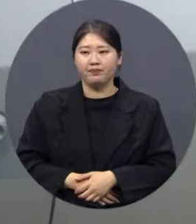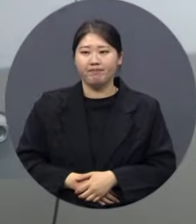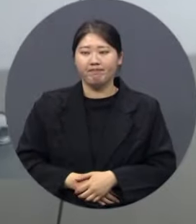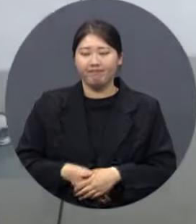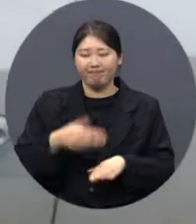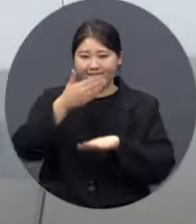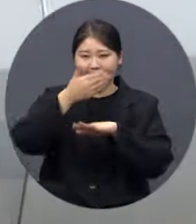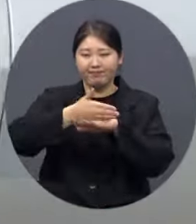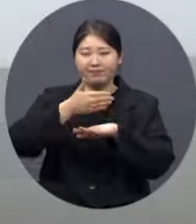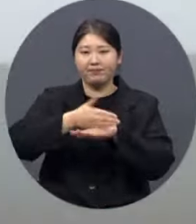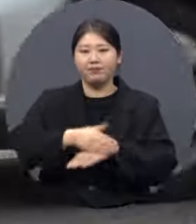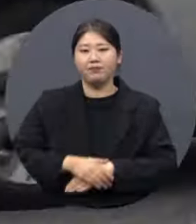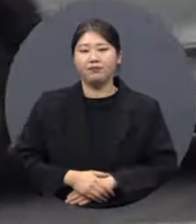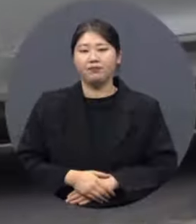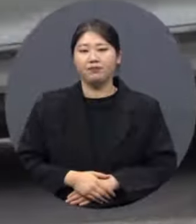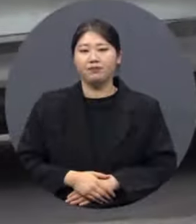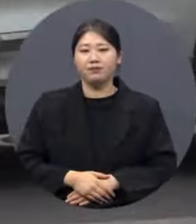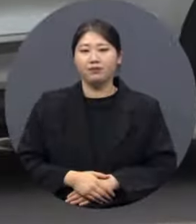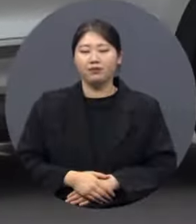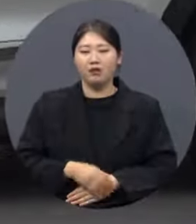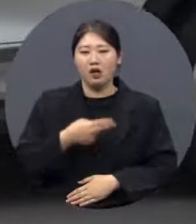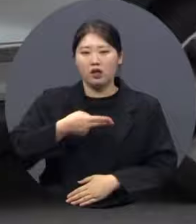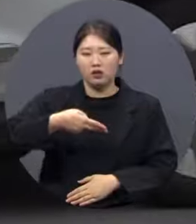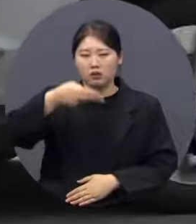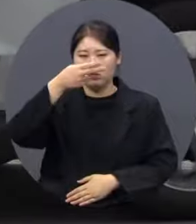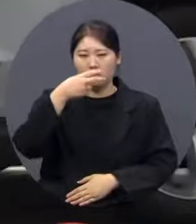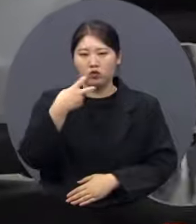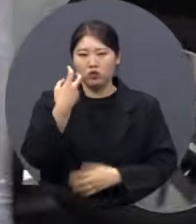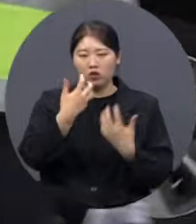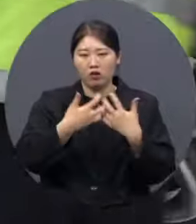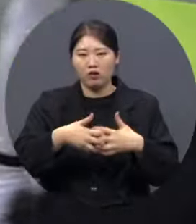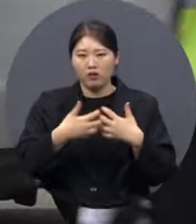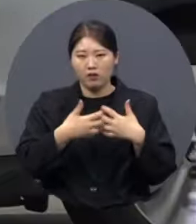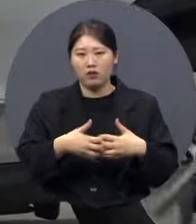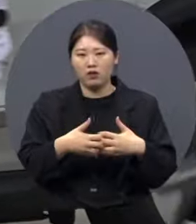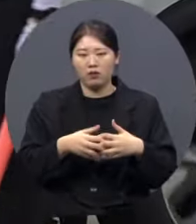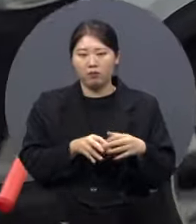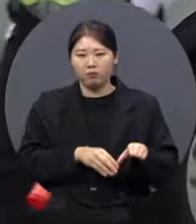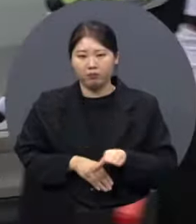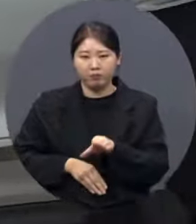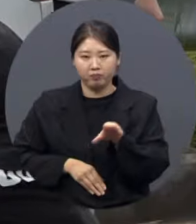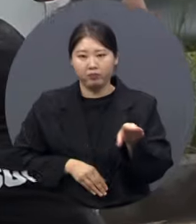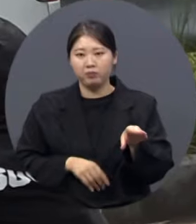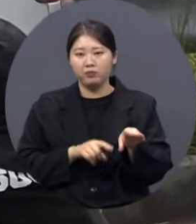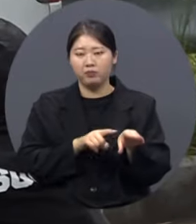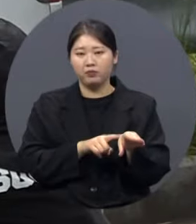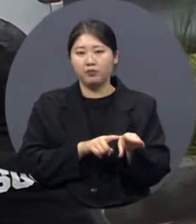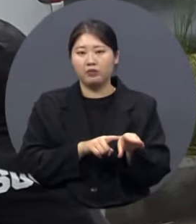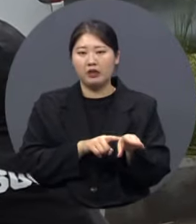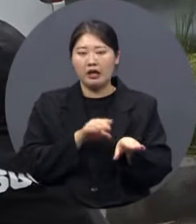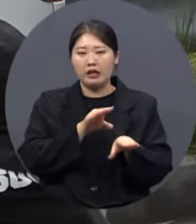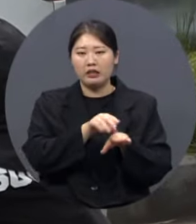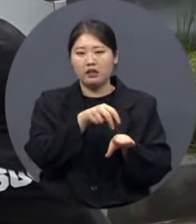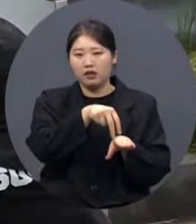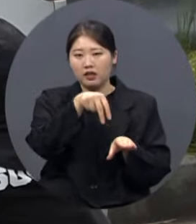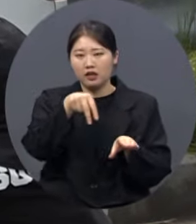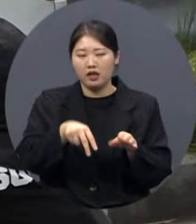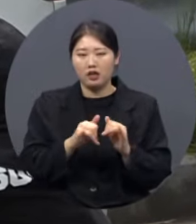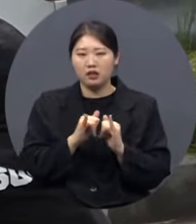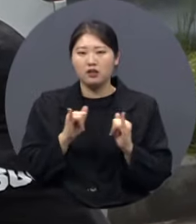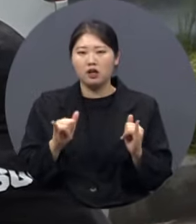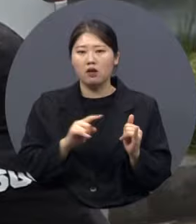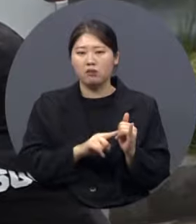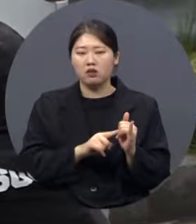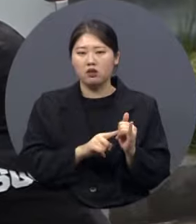네, 감사합니다. 음주 감지기가 울려 갓길로 빠지는 차량. 차에서 내린 운전자는